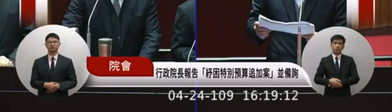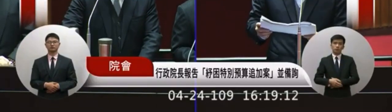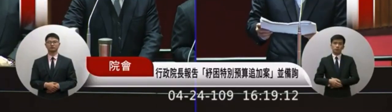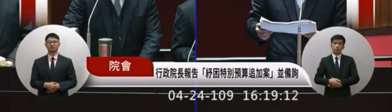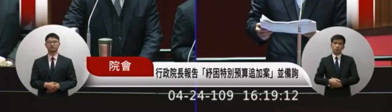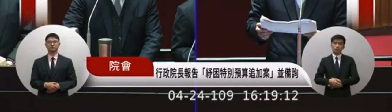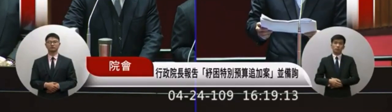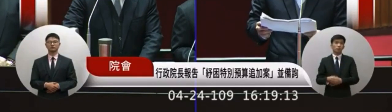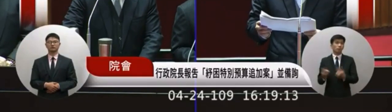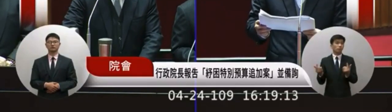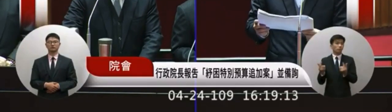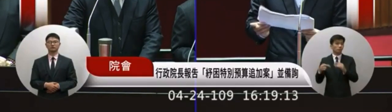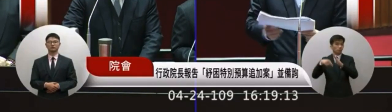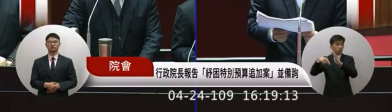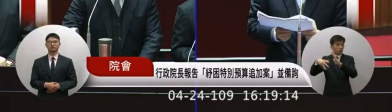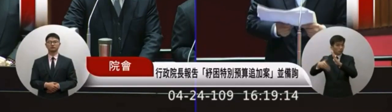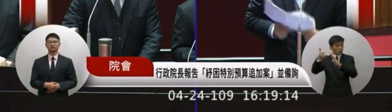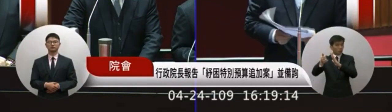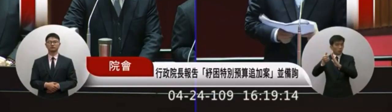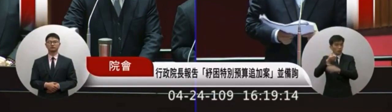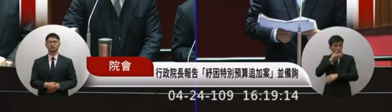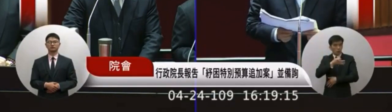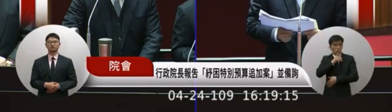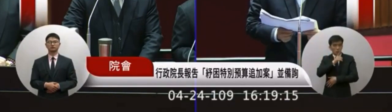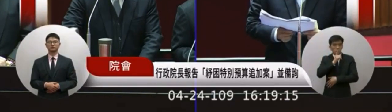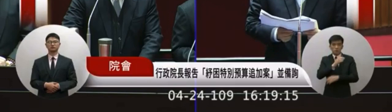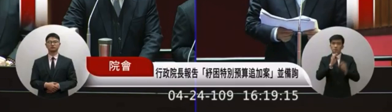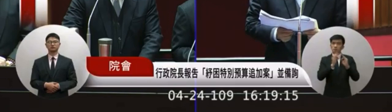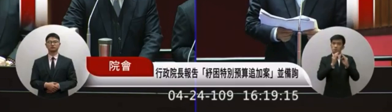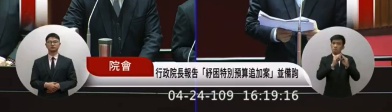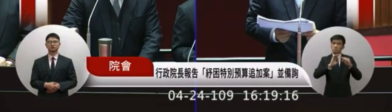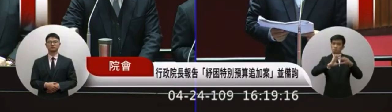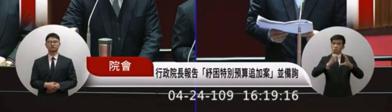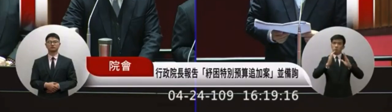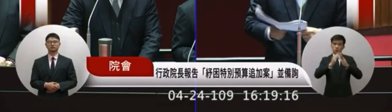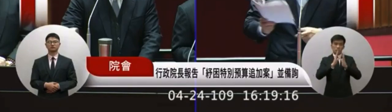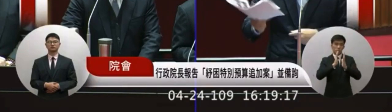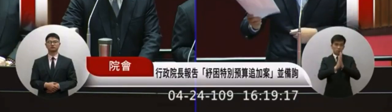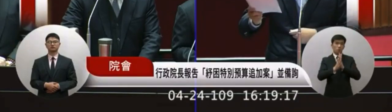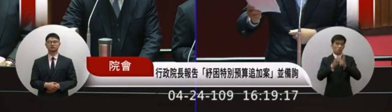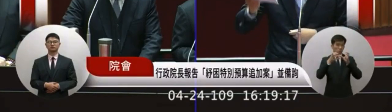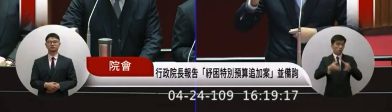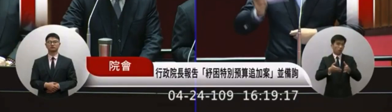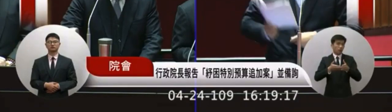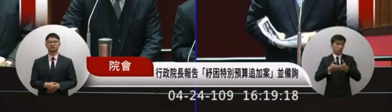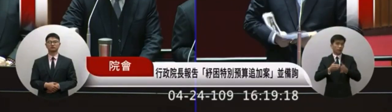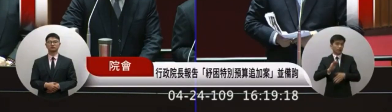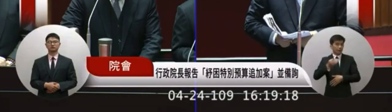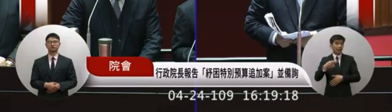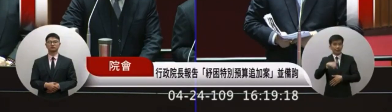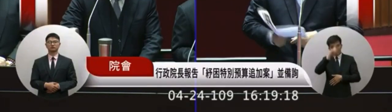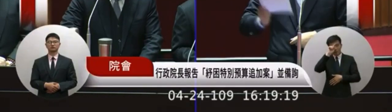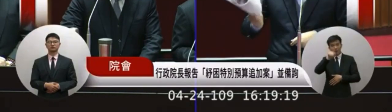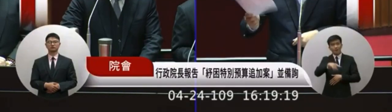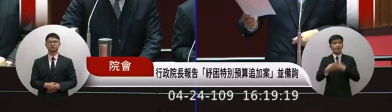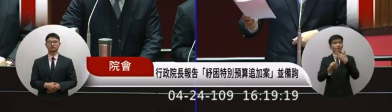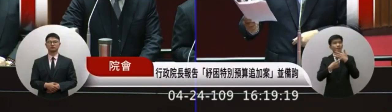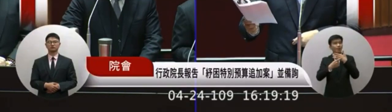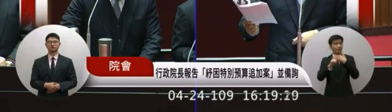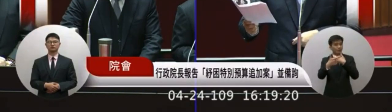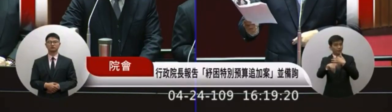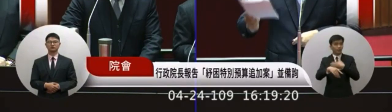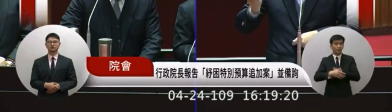院长说金融国家队，但是我希望它不要形容词，我希